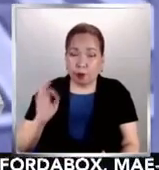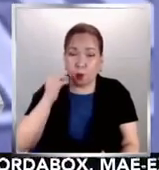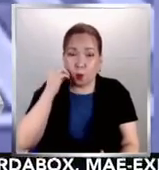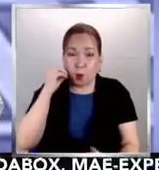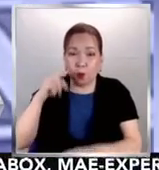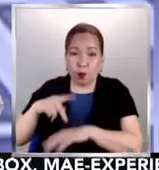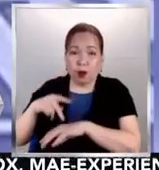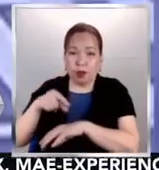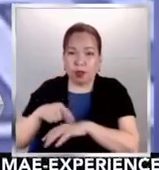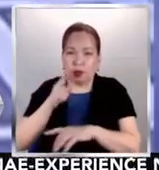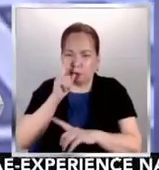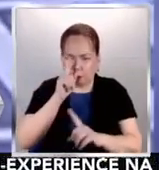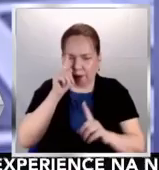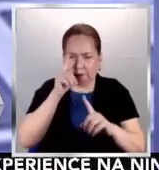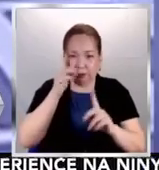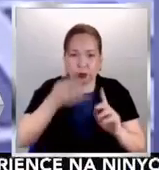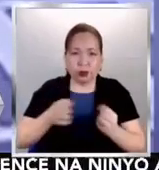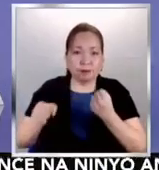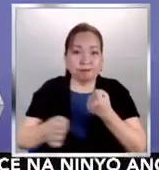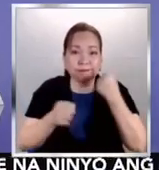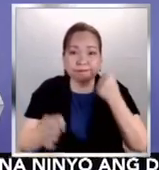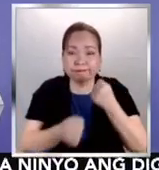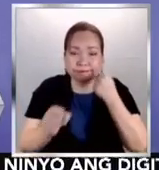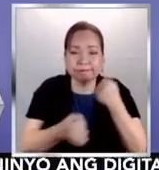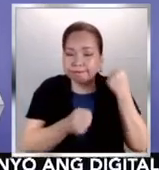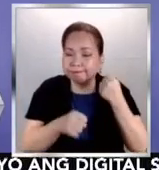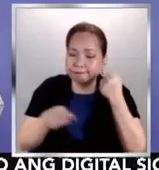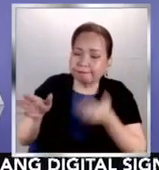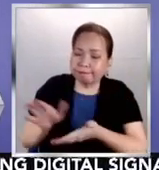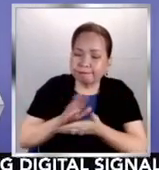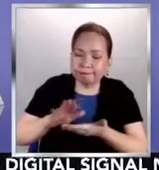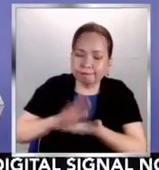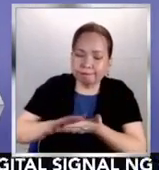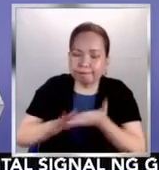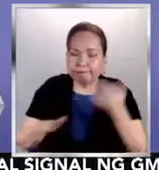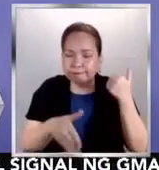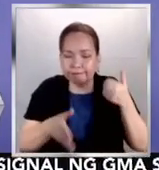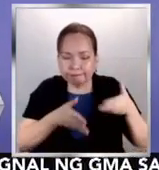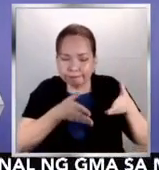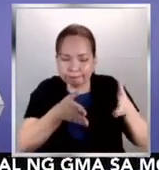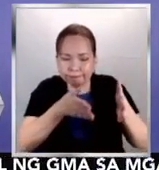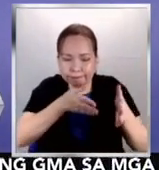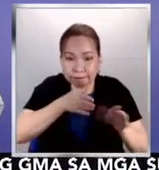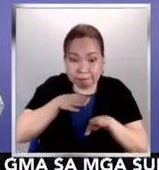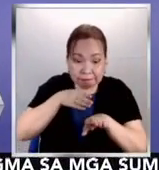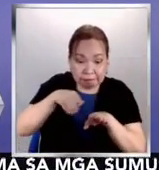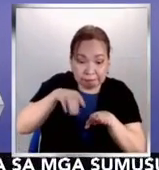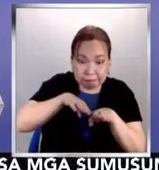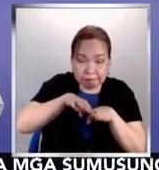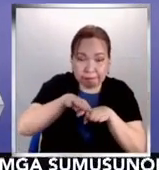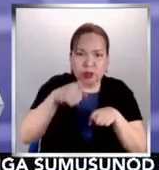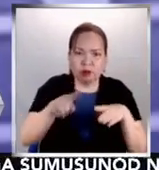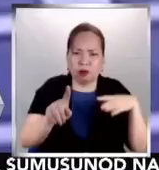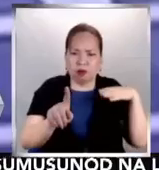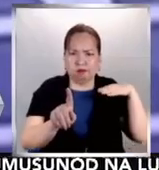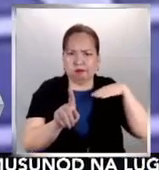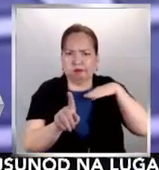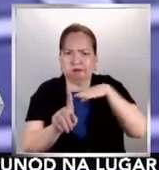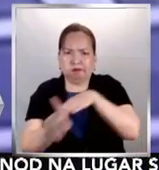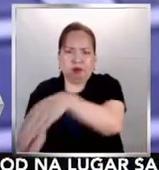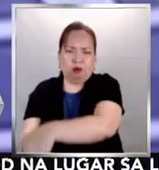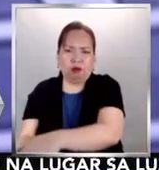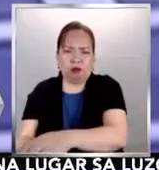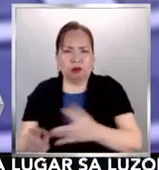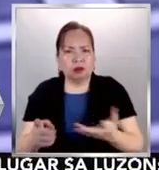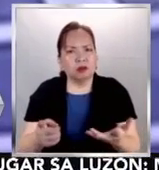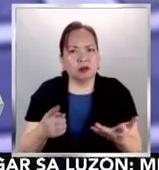ang isang street sweeper sa gilid ng kalsada. Maya-maya, ang paparating na SUV, bigla siyang tinumbok. Pumailalim